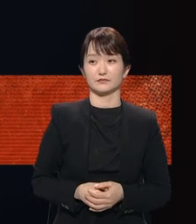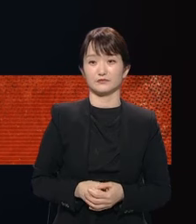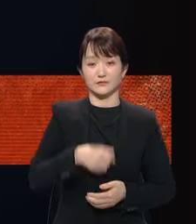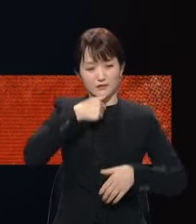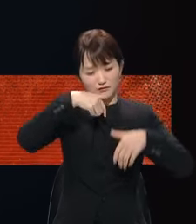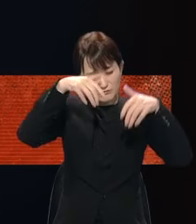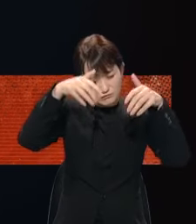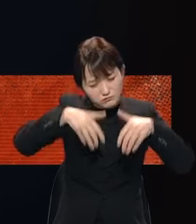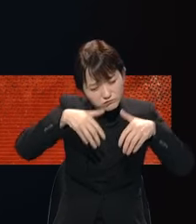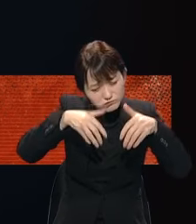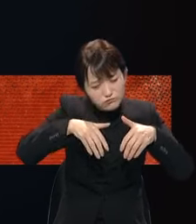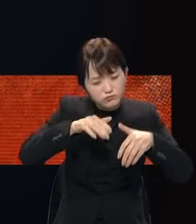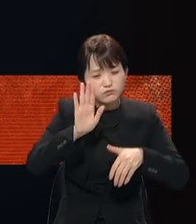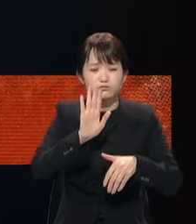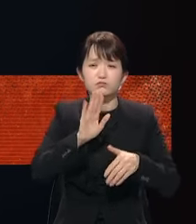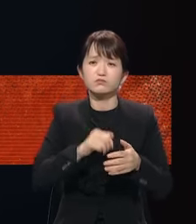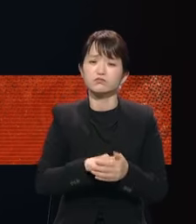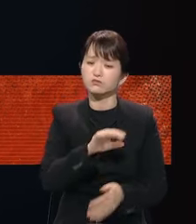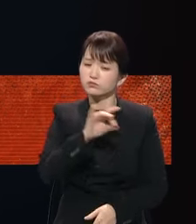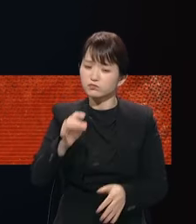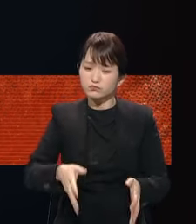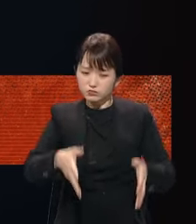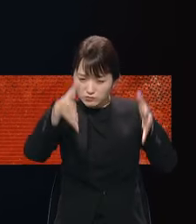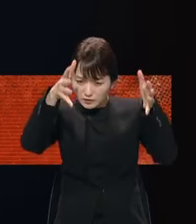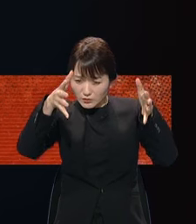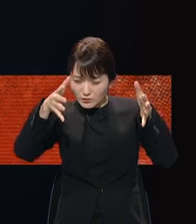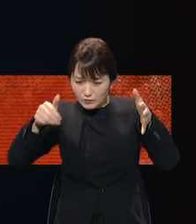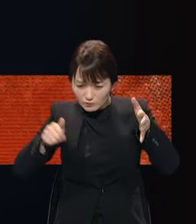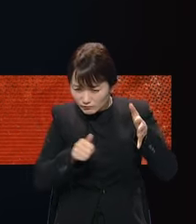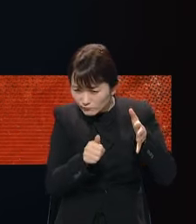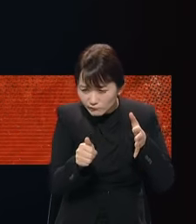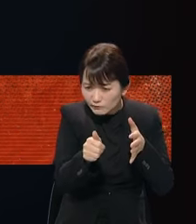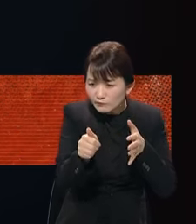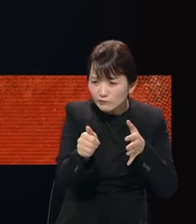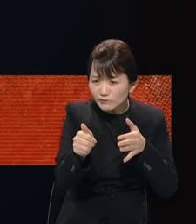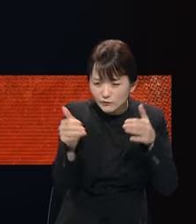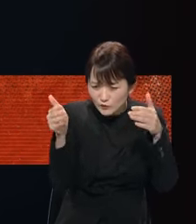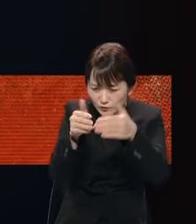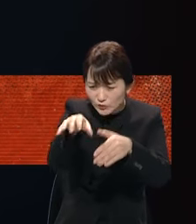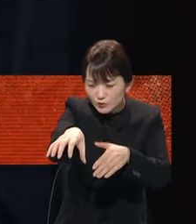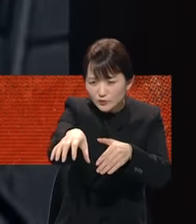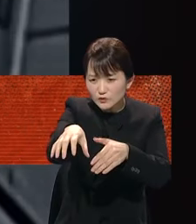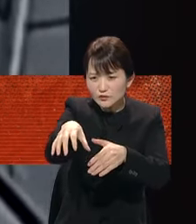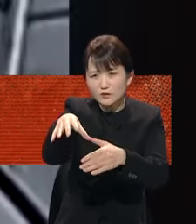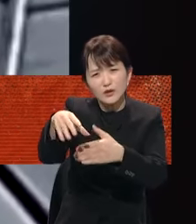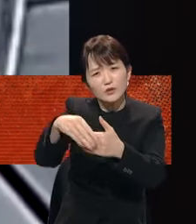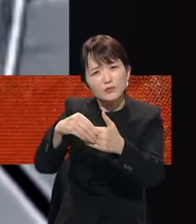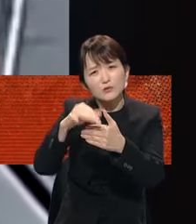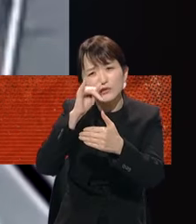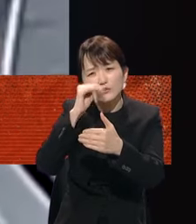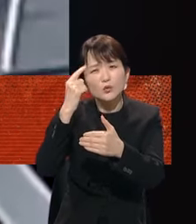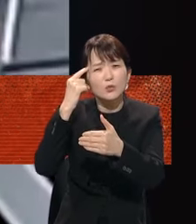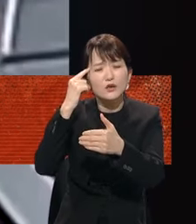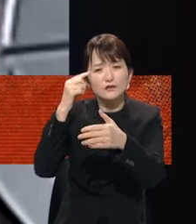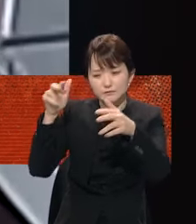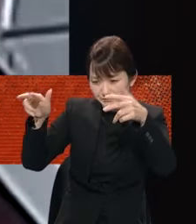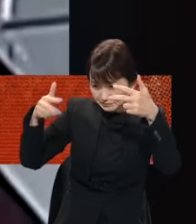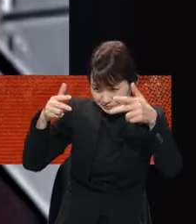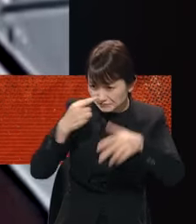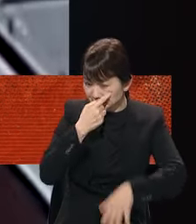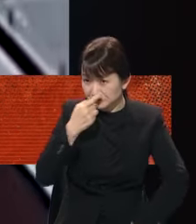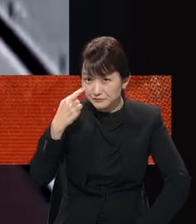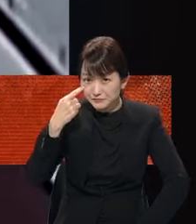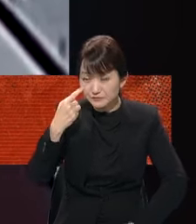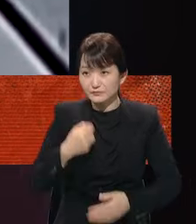오지 않았는데 가끔 저렇게 건물 내부 모퉁이가 젖어 있는 것을 봤다. 그래서 왜 이런가 하고 CCTV를 보니까 다른